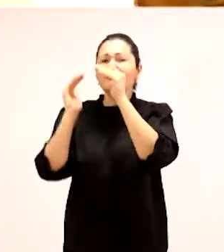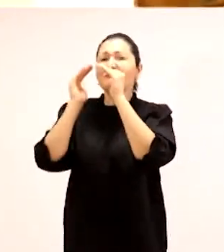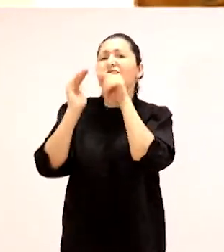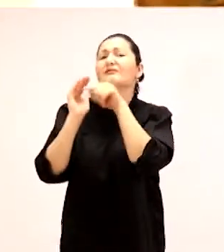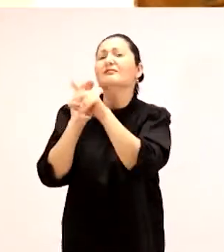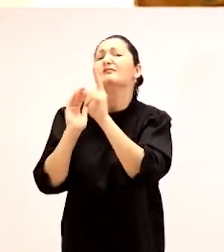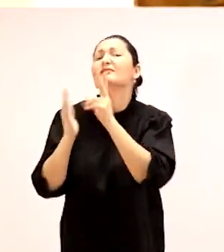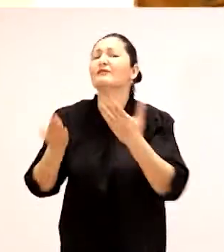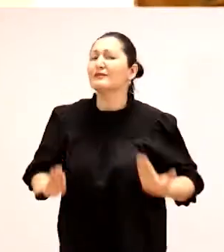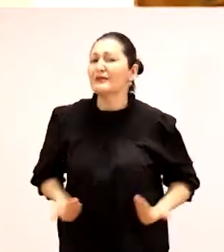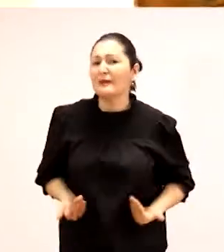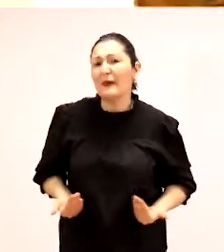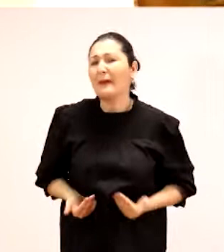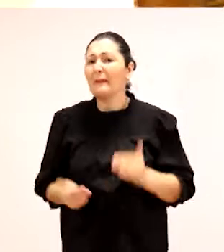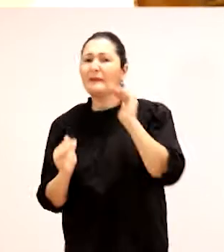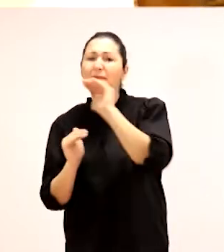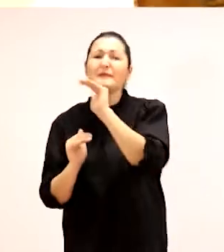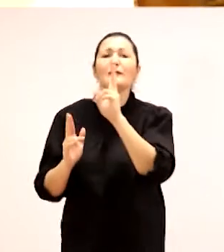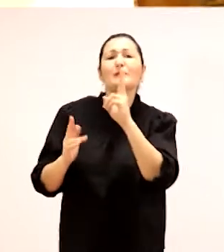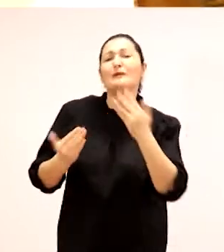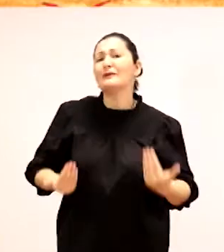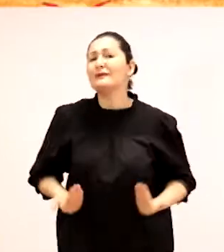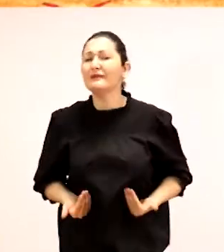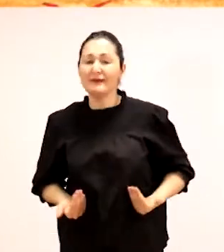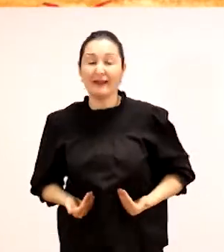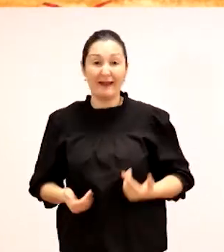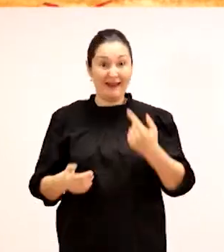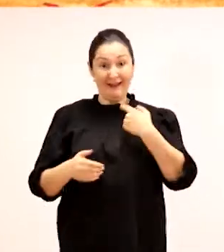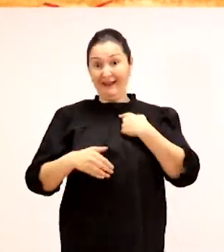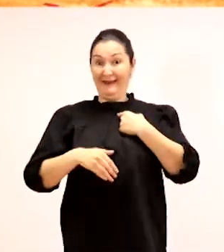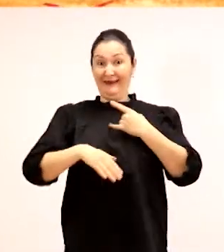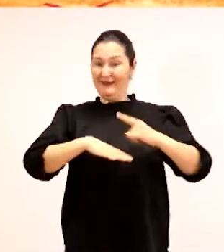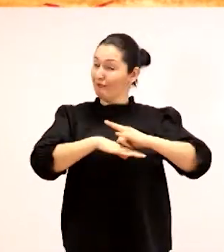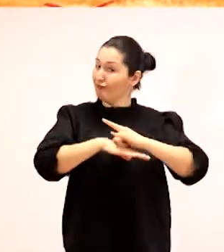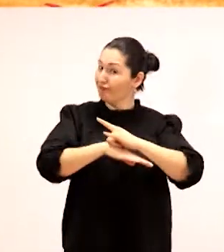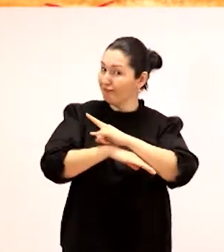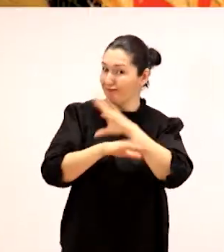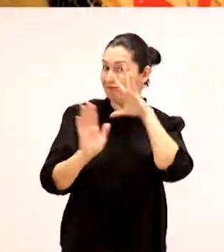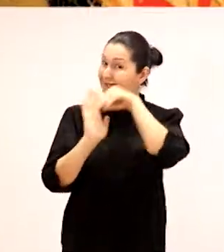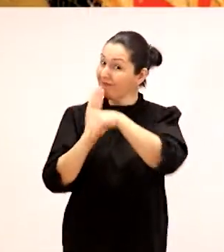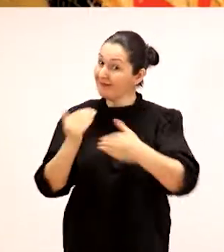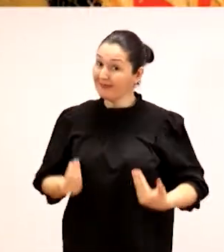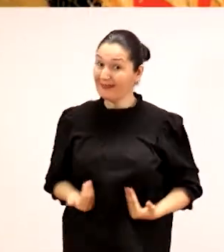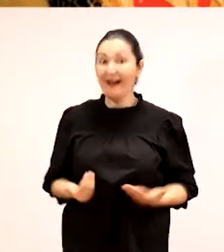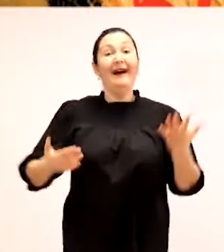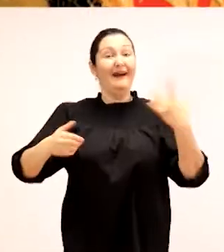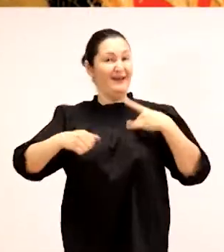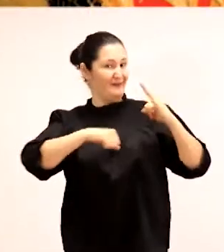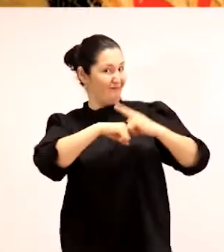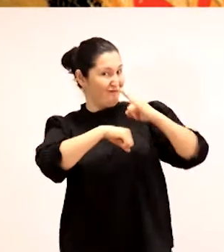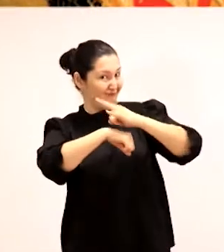«Терем-теремок, кто в тереме живет?» «Я, мышка-нарушка». «Я,